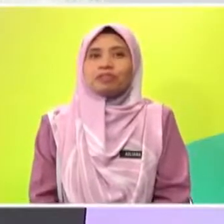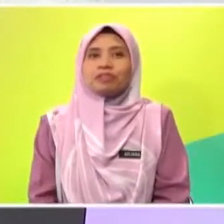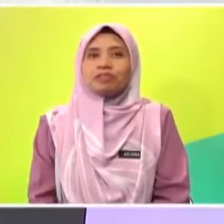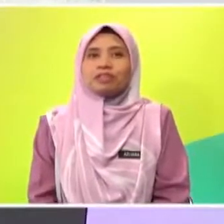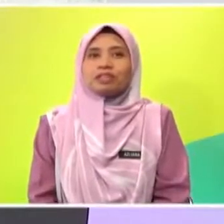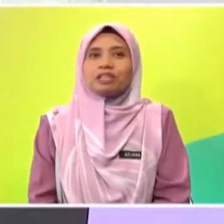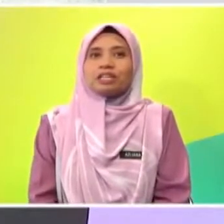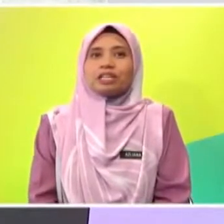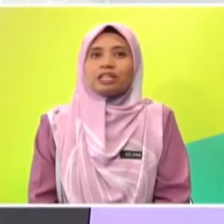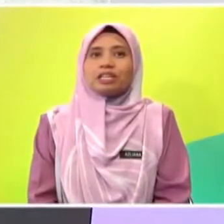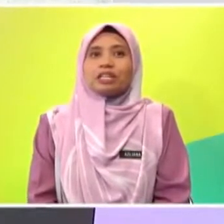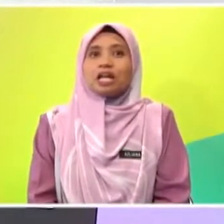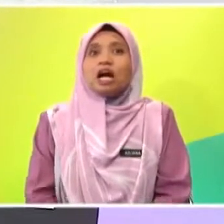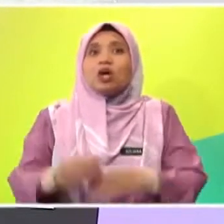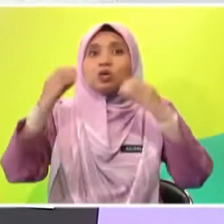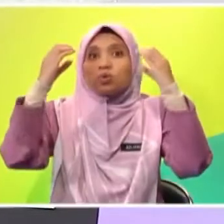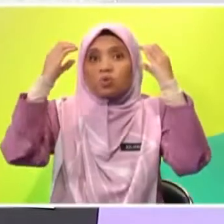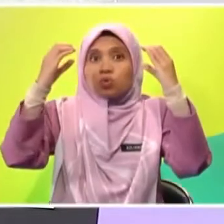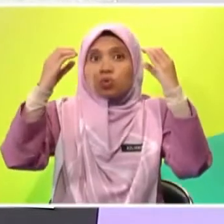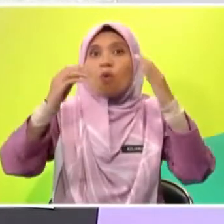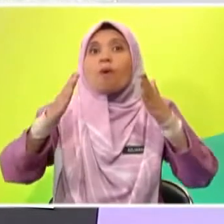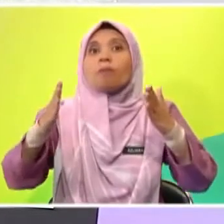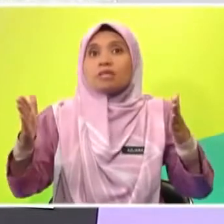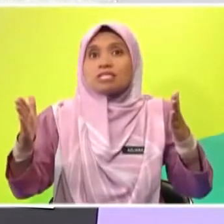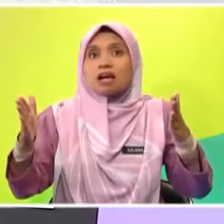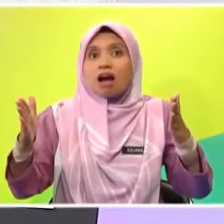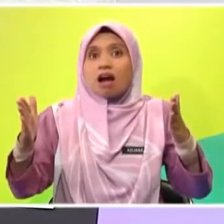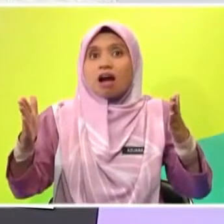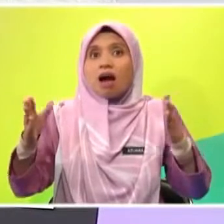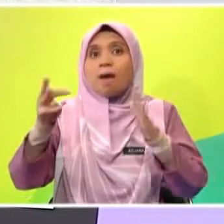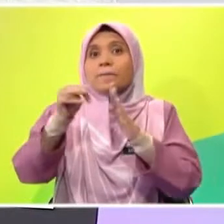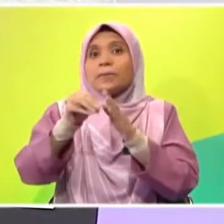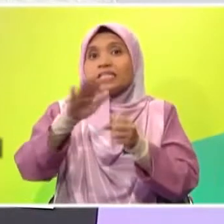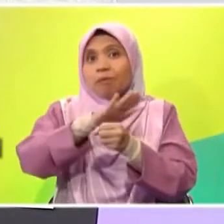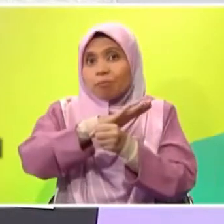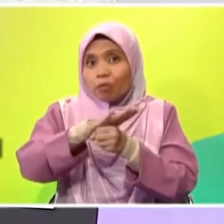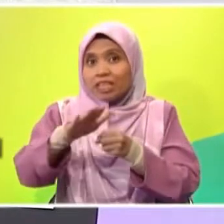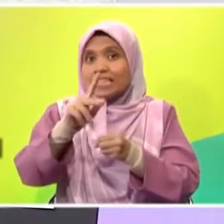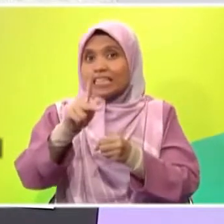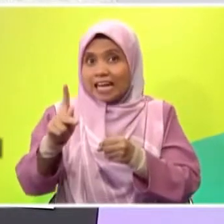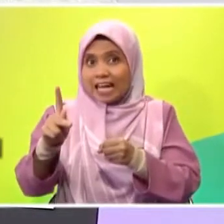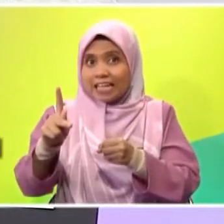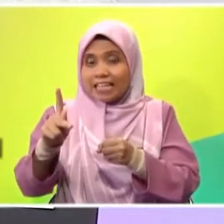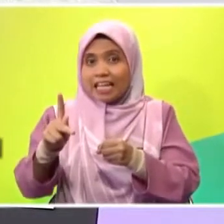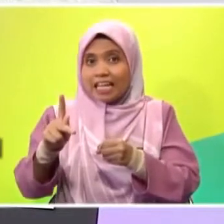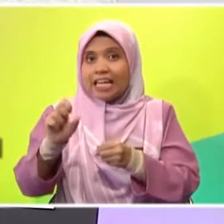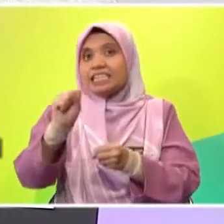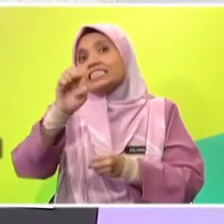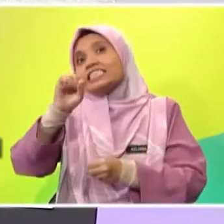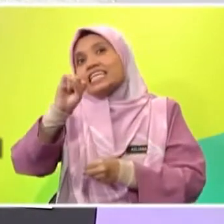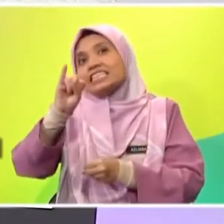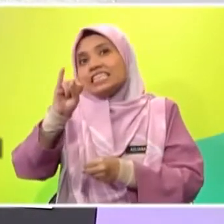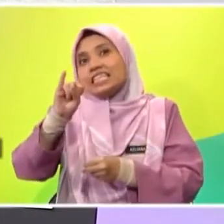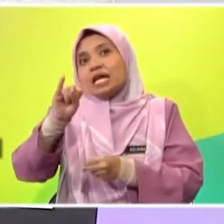Oke guru besar menyempurnakan penyampaian eh sesi penyampaian